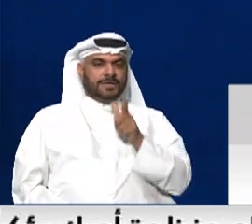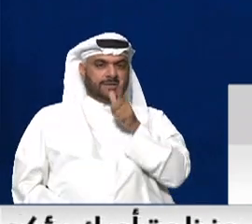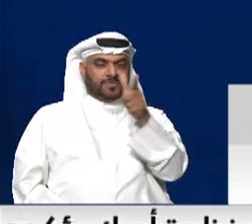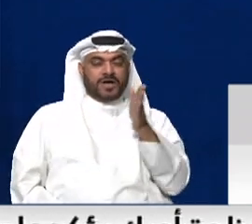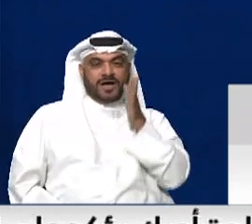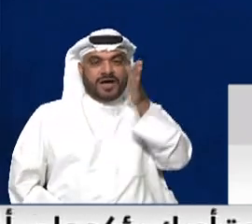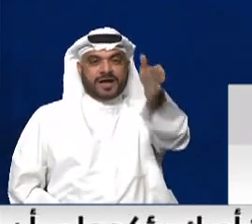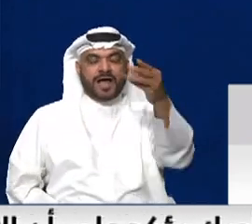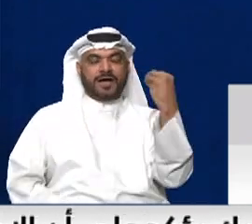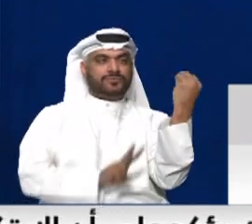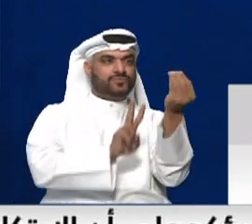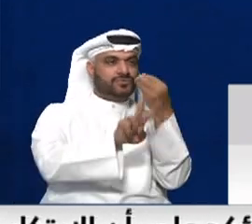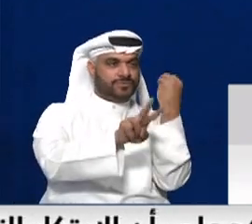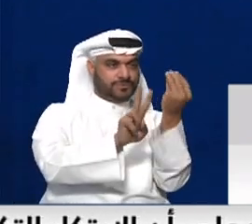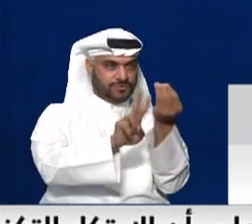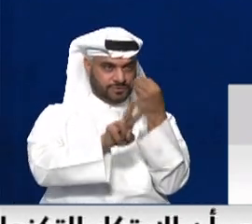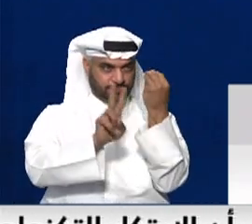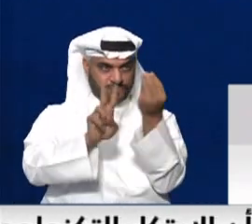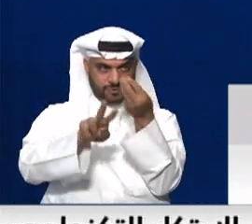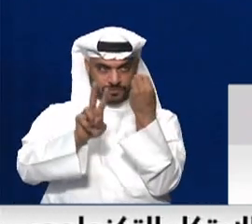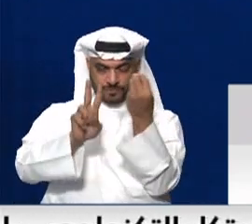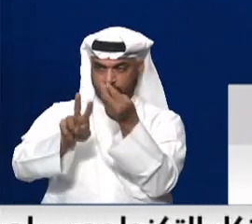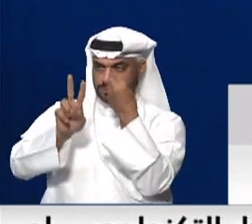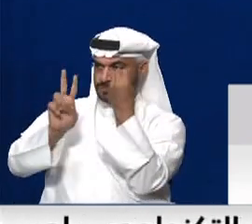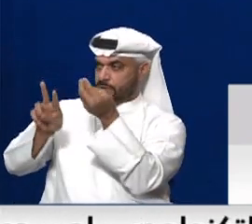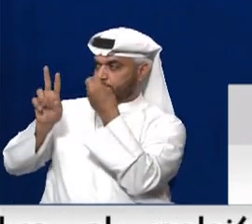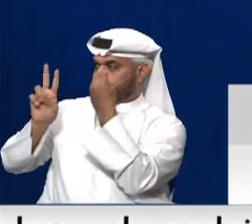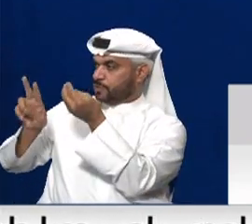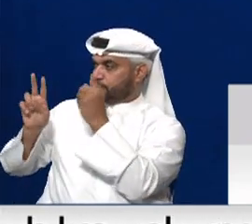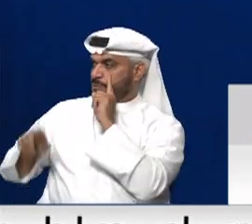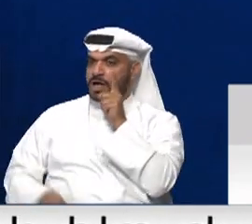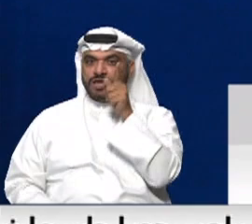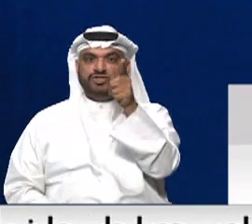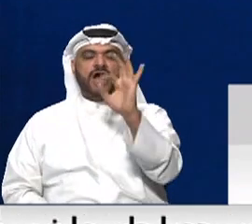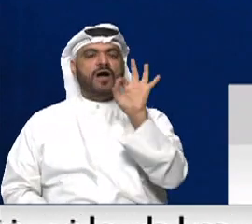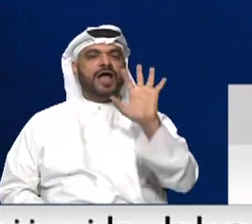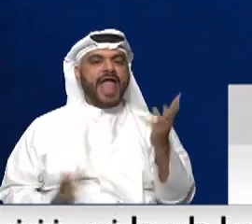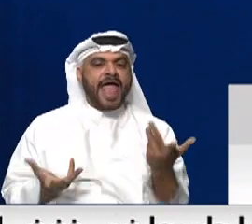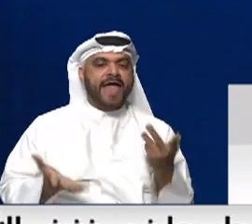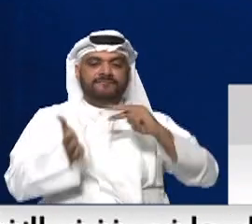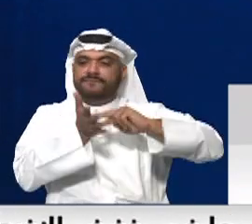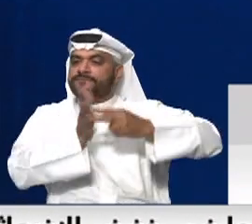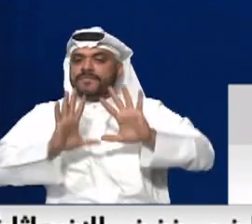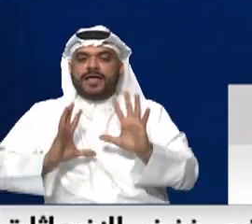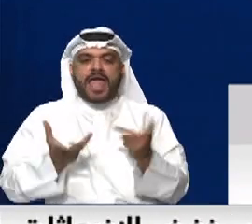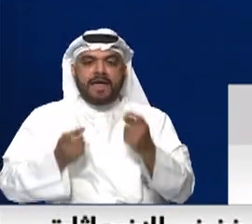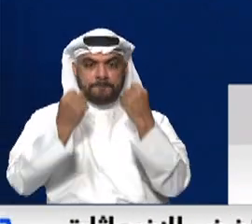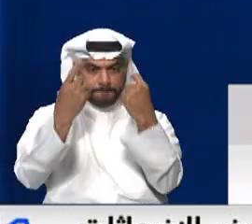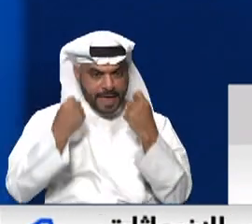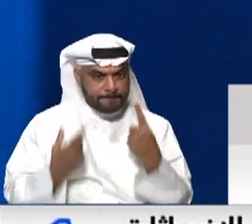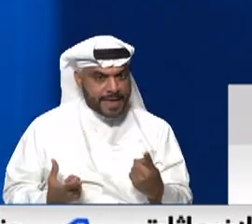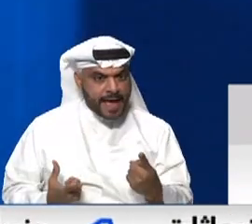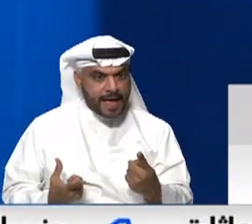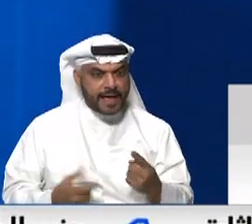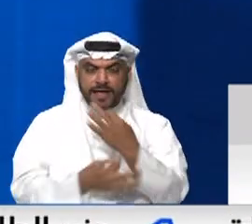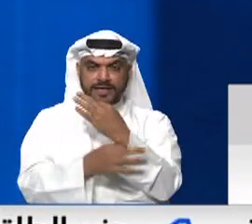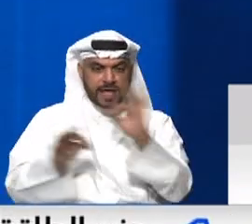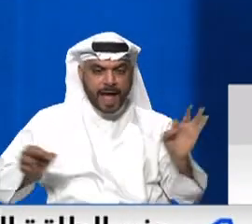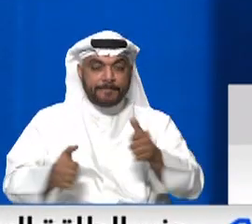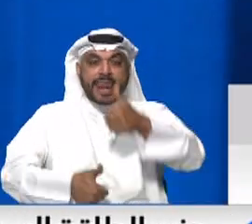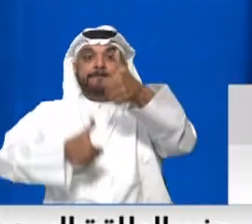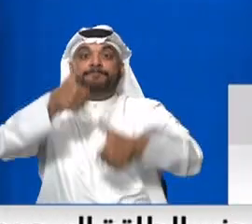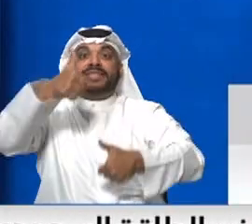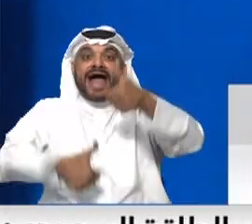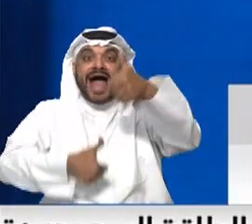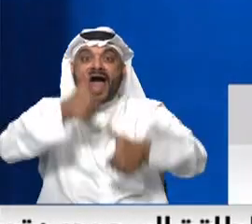على هامش زيارته التفقديه اليوم للثانويتي احمد الربعي للبنين وفاطمه السرعاوي للبنات مثمنا